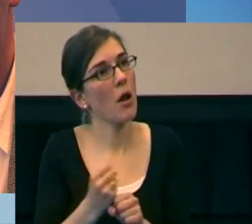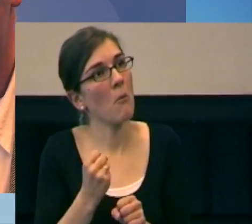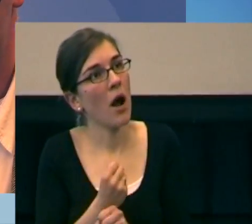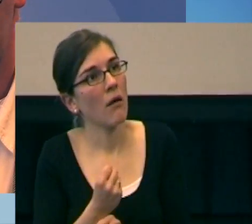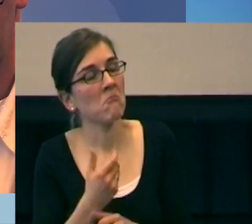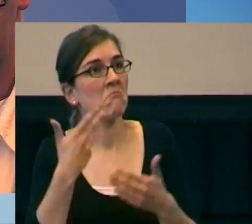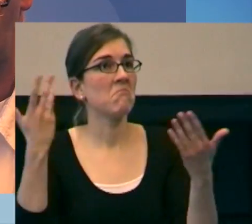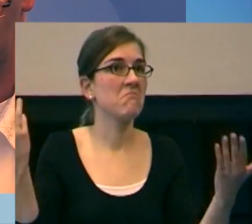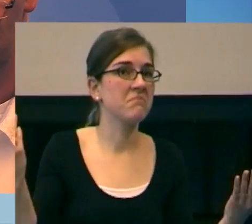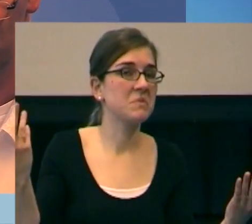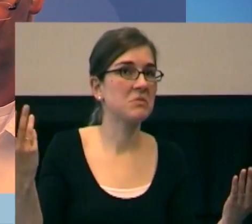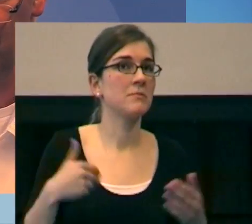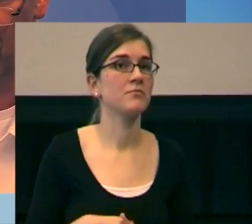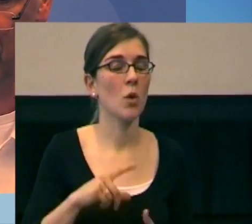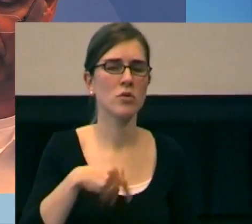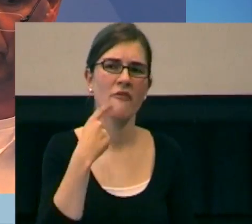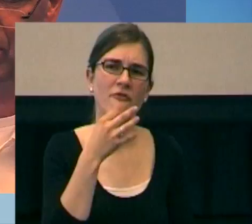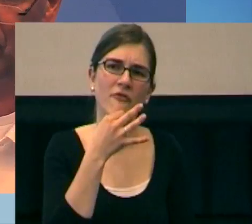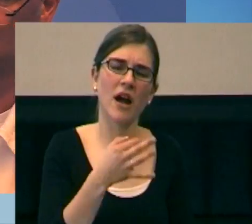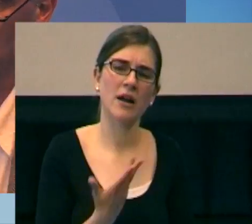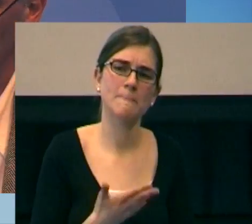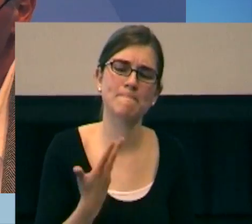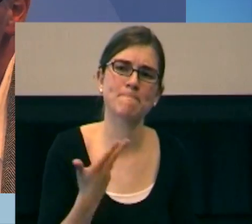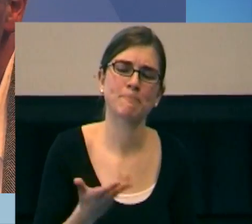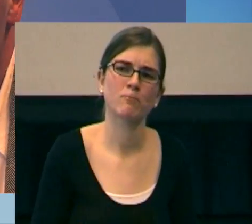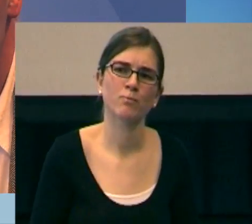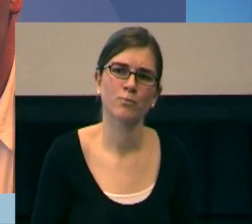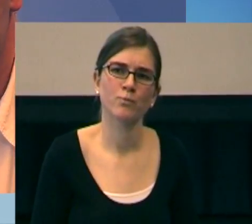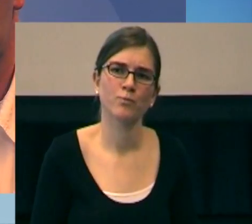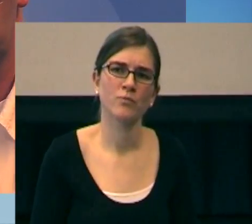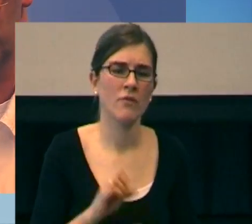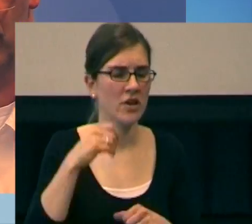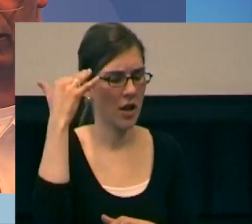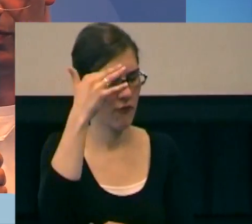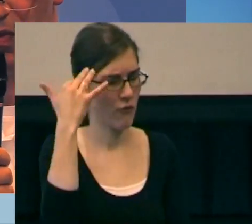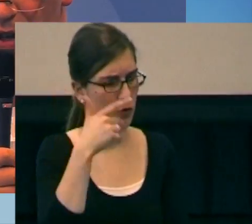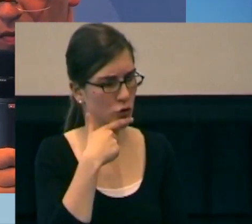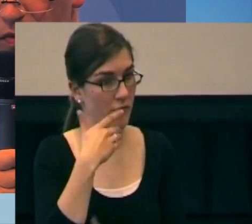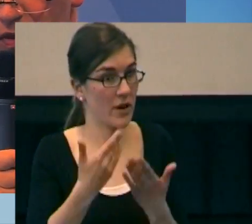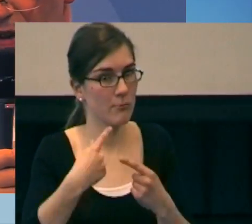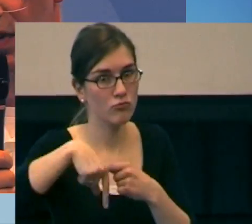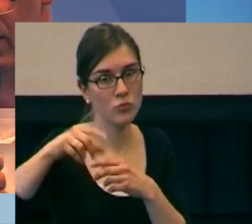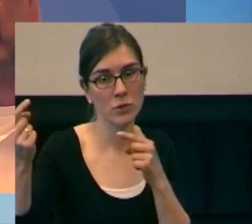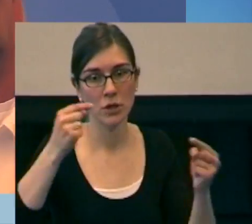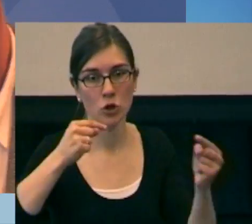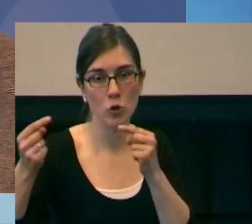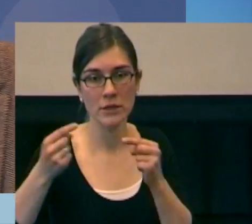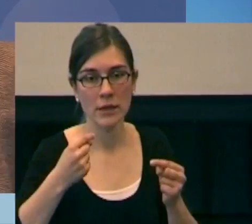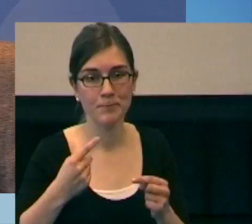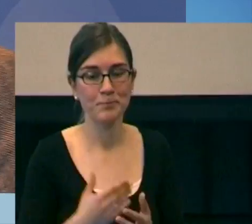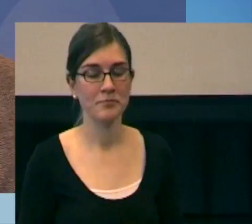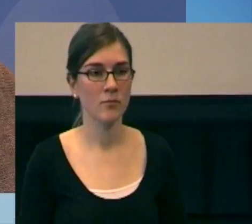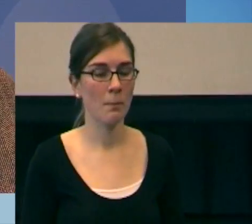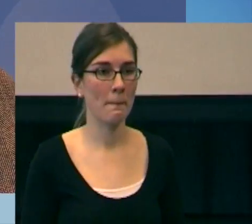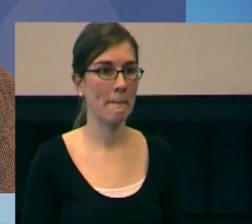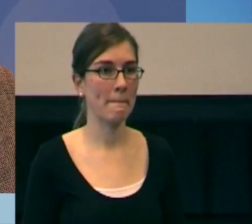Und dann ist die Frage auch so ein bisschen, könnte ich mir vorstellen für die Diskussion, ja, wann soll man dann